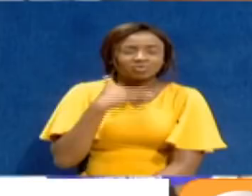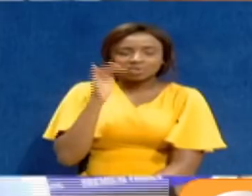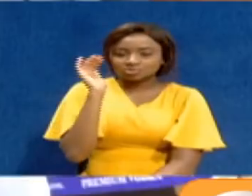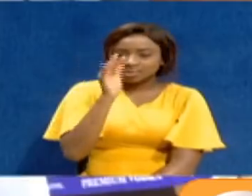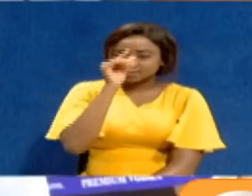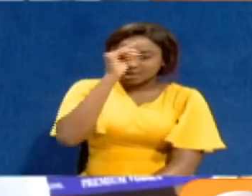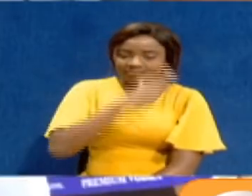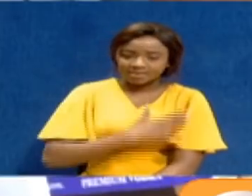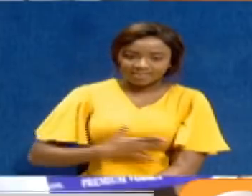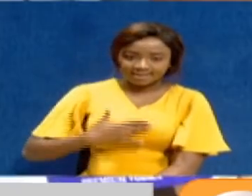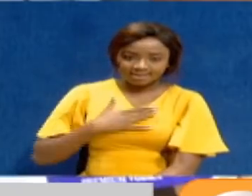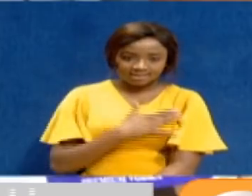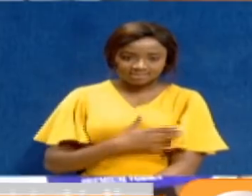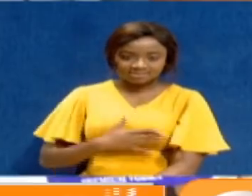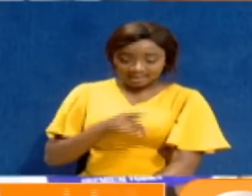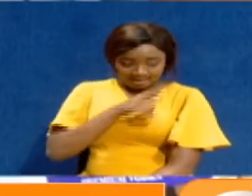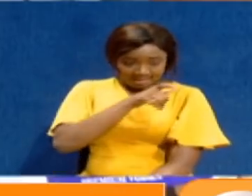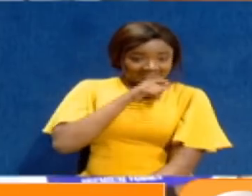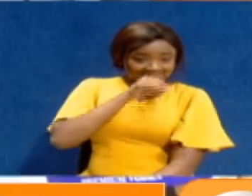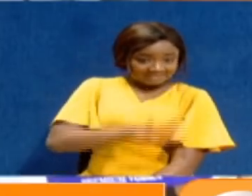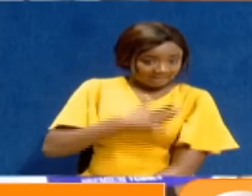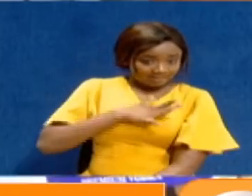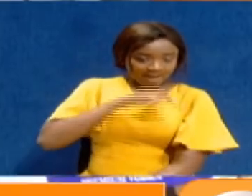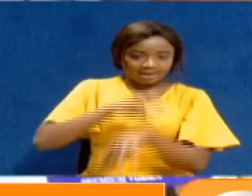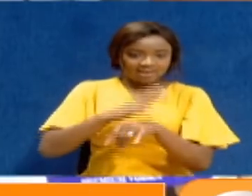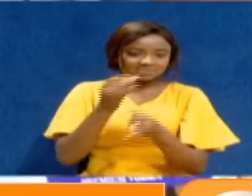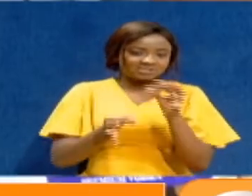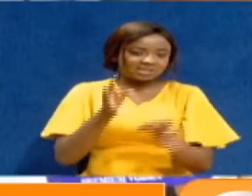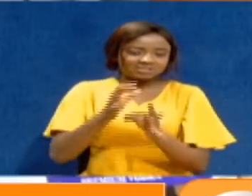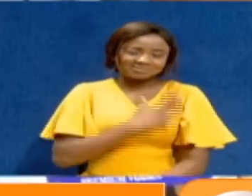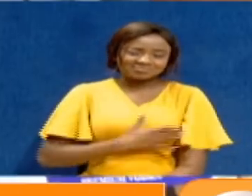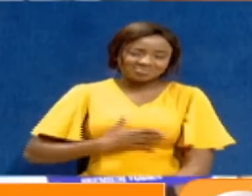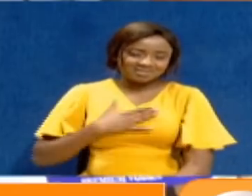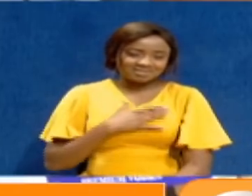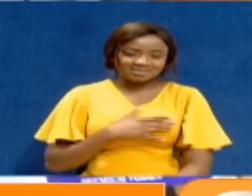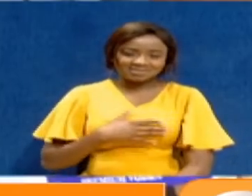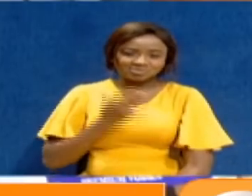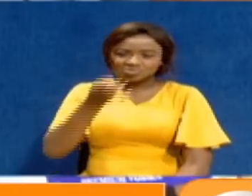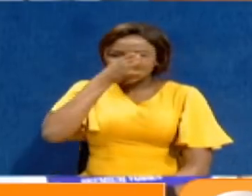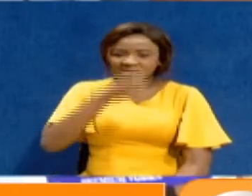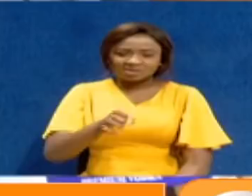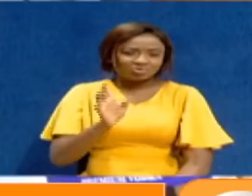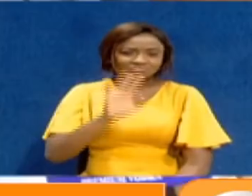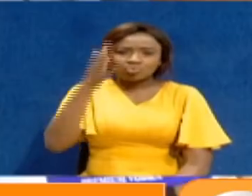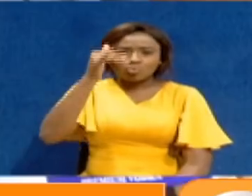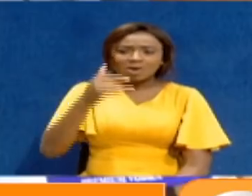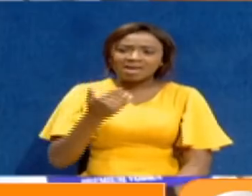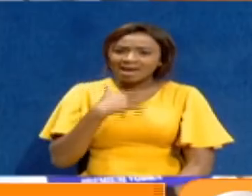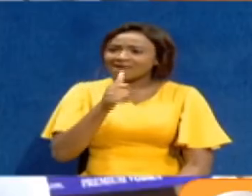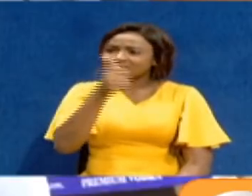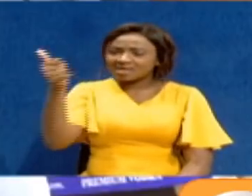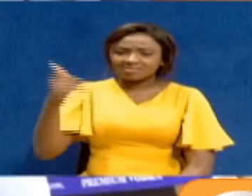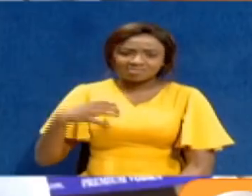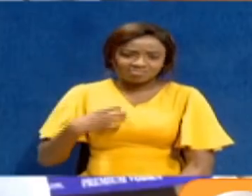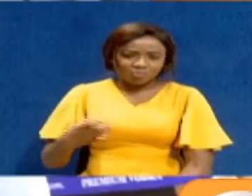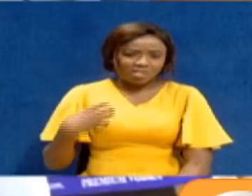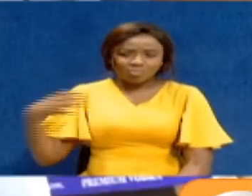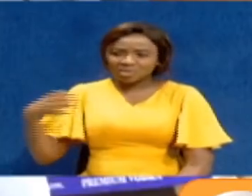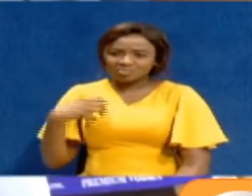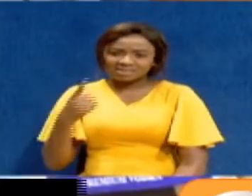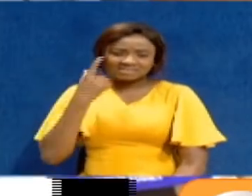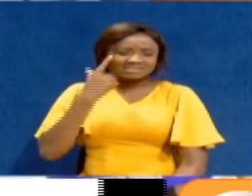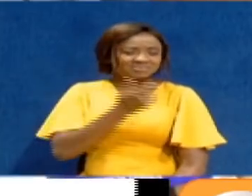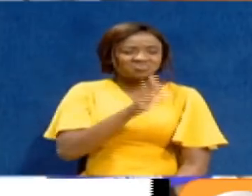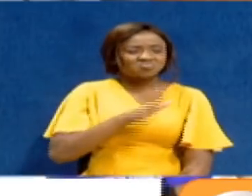naomba serikali haki ya huyu mtoto ifuatiliwe, sitaki iende hivyo wakanyagie. Juu kuna wengine wako na mapesa, wataona